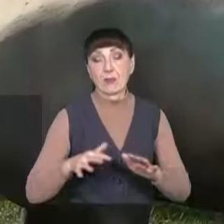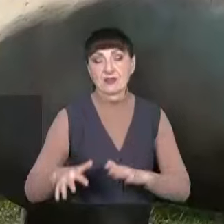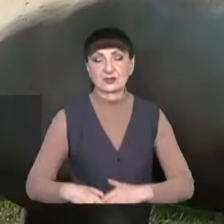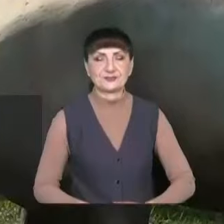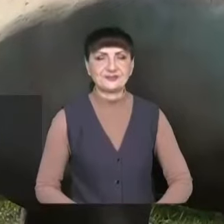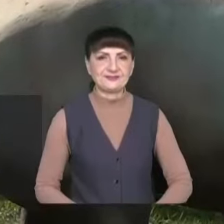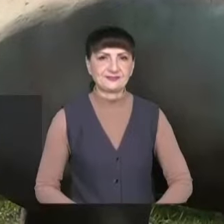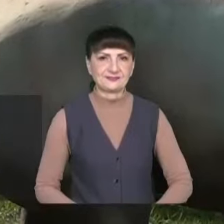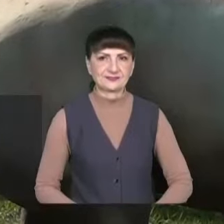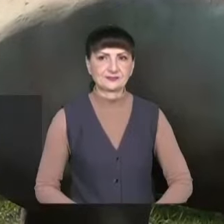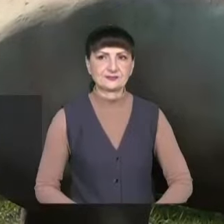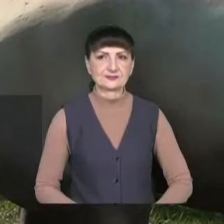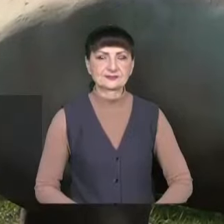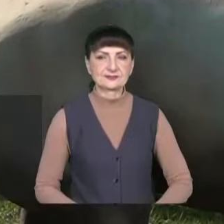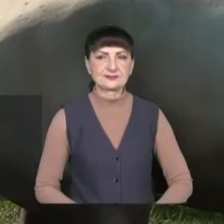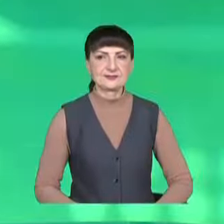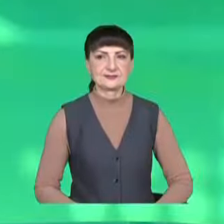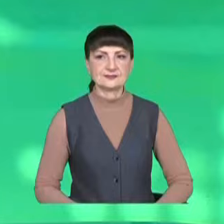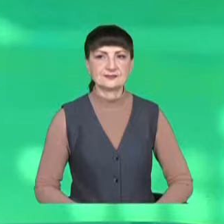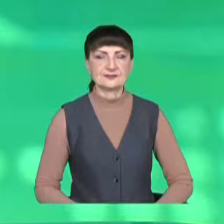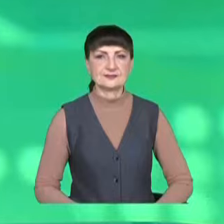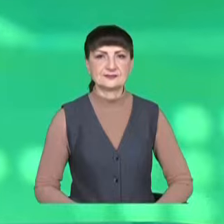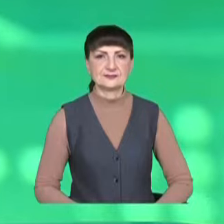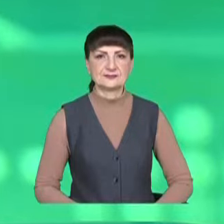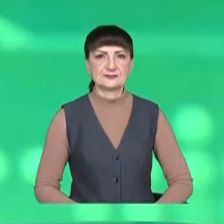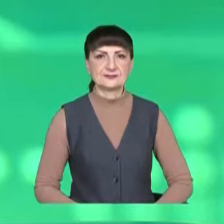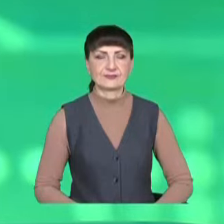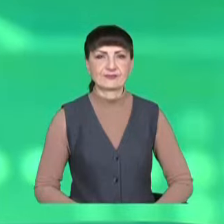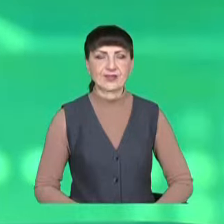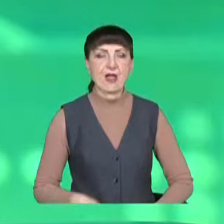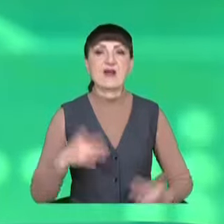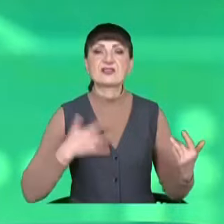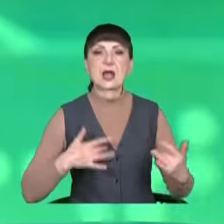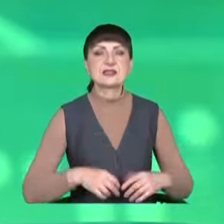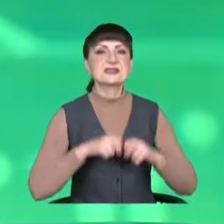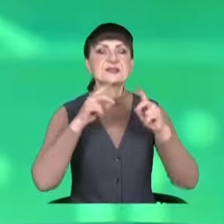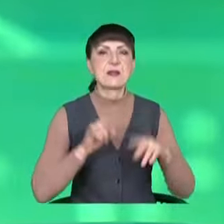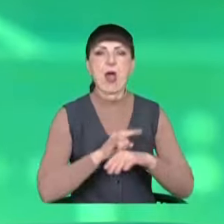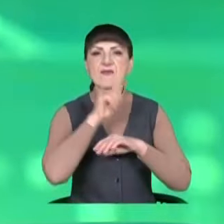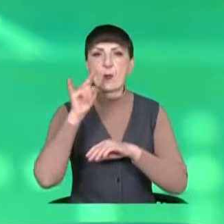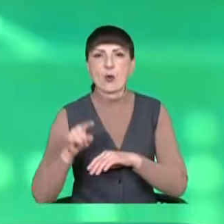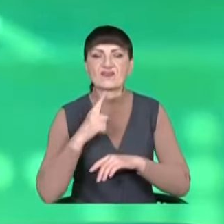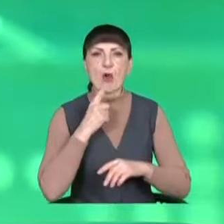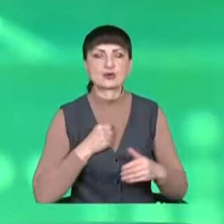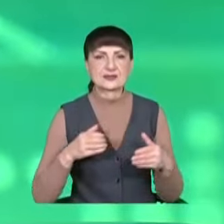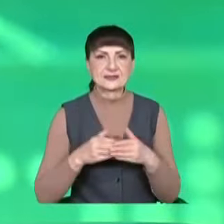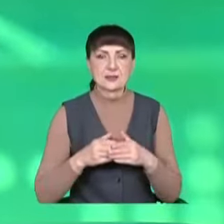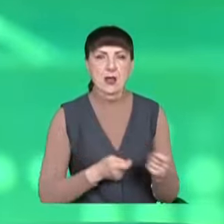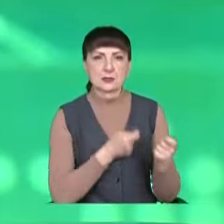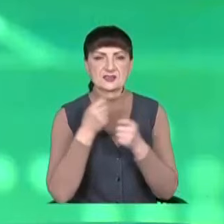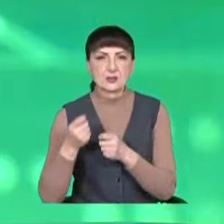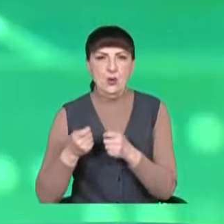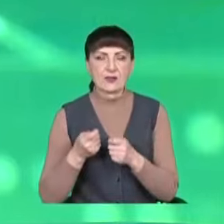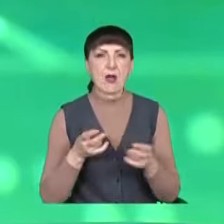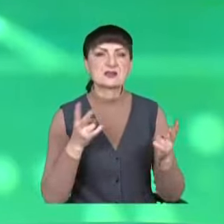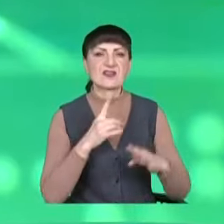Иманали, Гани Калуов, телеканал Алматы. В Тарас специальным авиабортом вооруженных сил страны доставили